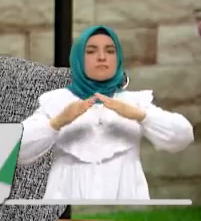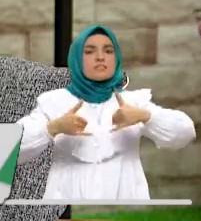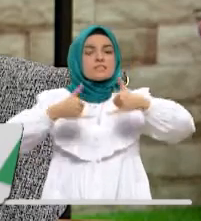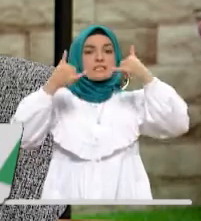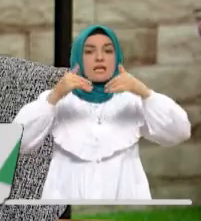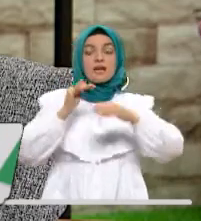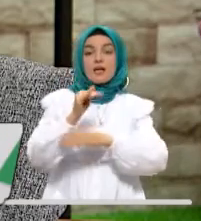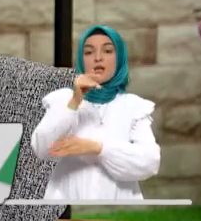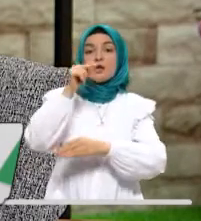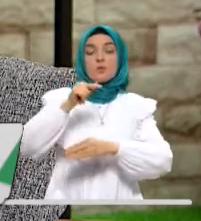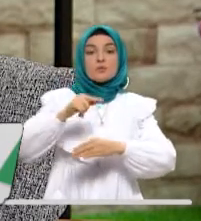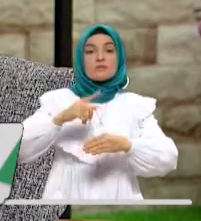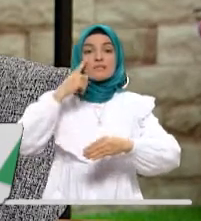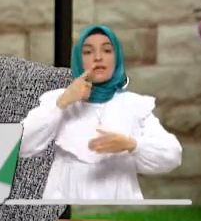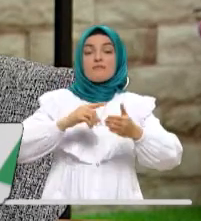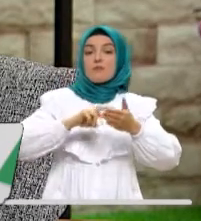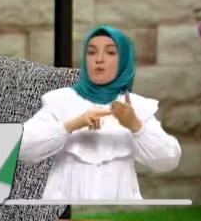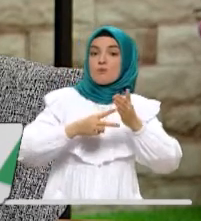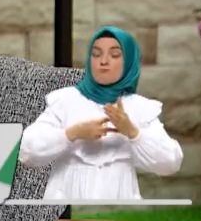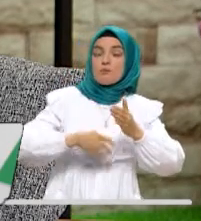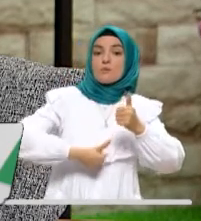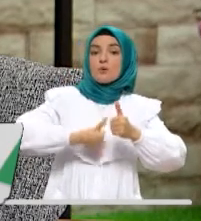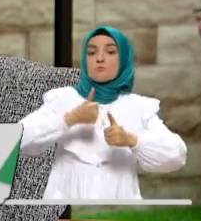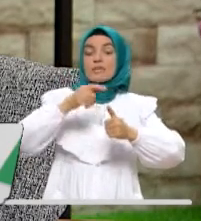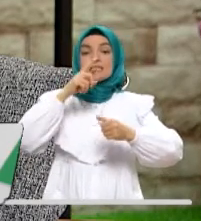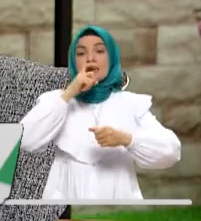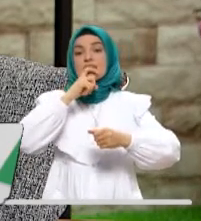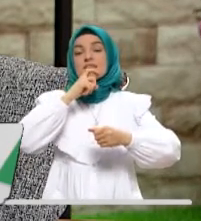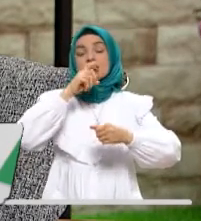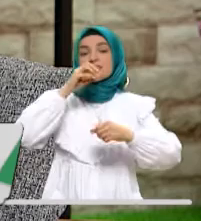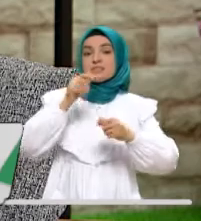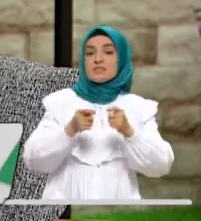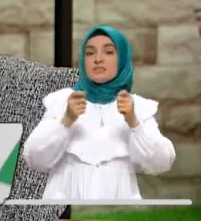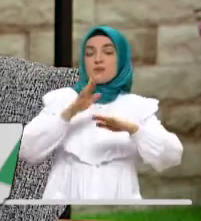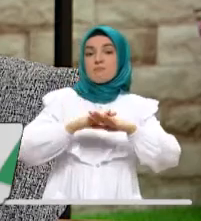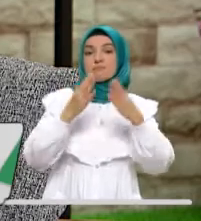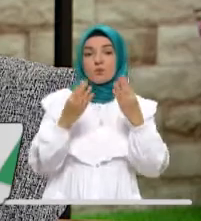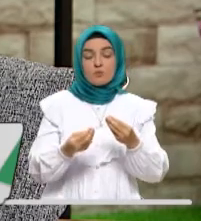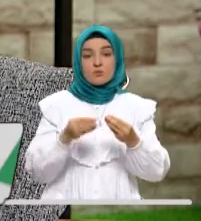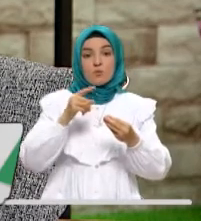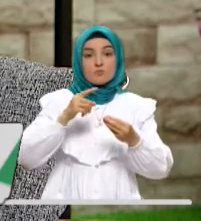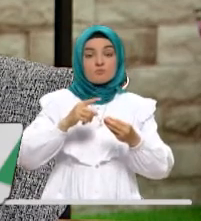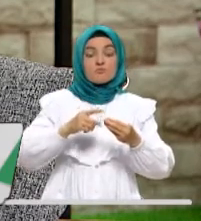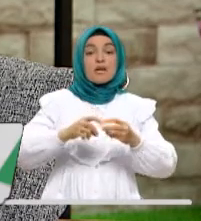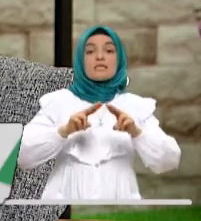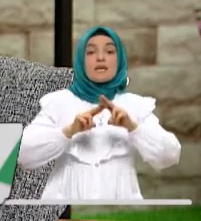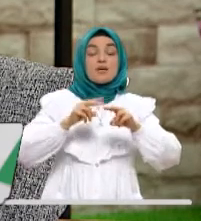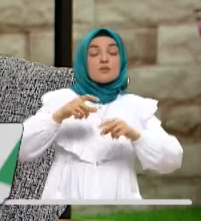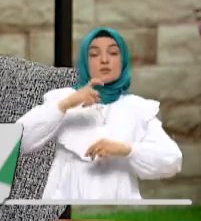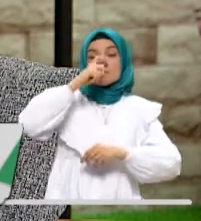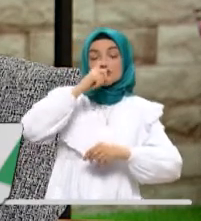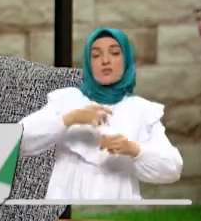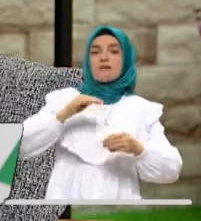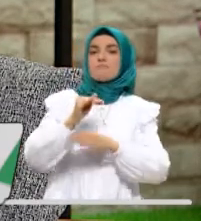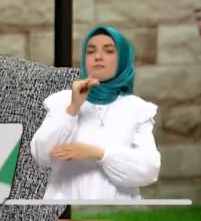Süleyman'a devleti yönetme noktasında söz söylerse yanlış bir iş yapmış olurdu. Kanuni Sultan Süleyman yaşarken ve annesi de hayattayken